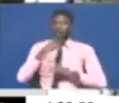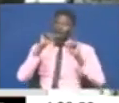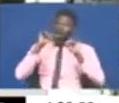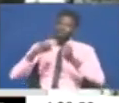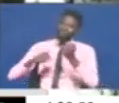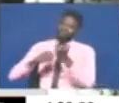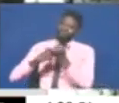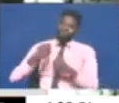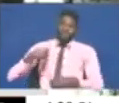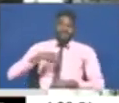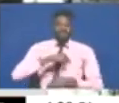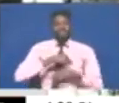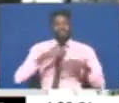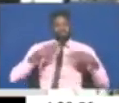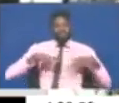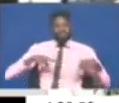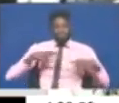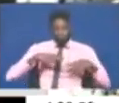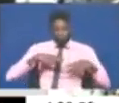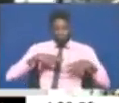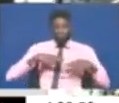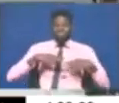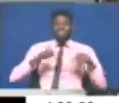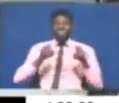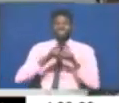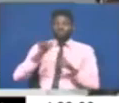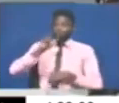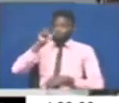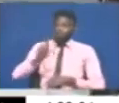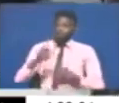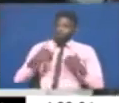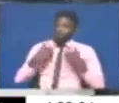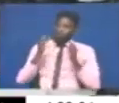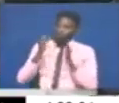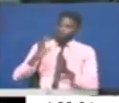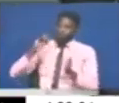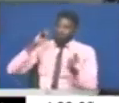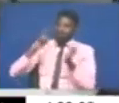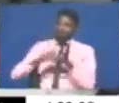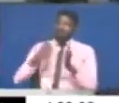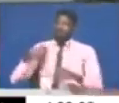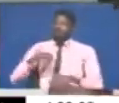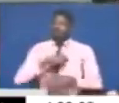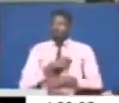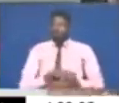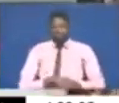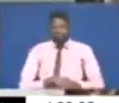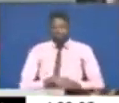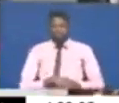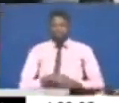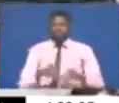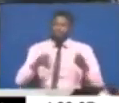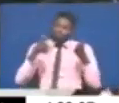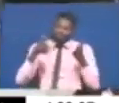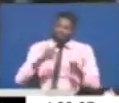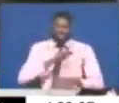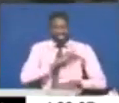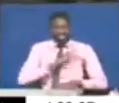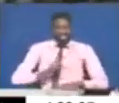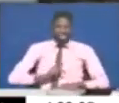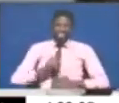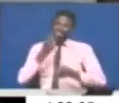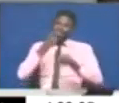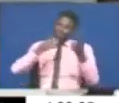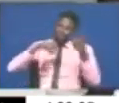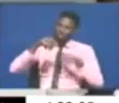kuna mtu ambaye ametutambua sisi kama wapwani. Ushindi wa Kingi leo ama Samjefa ni ushindi wa pa, ni ushindi